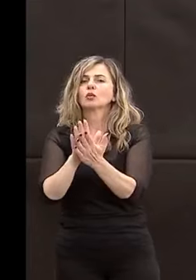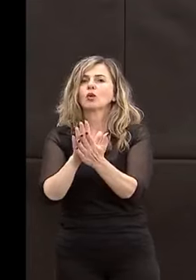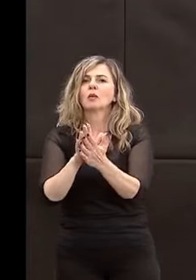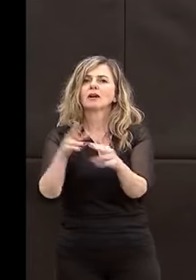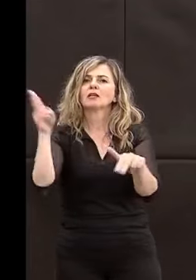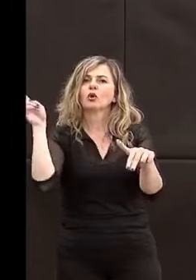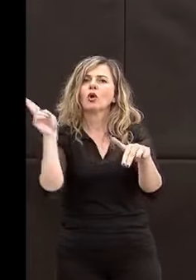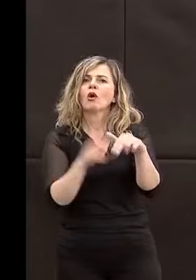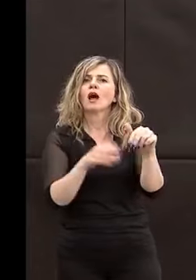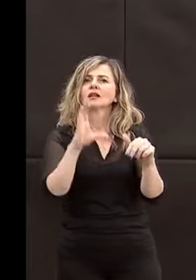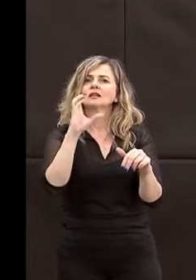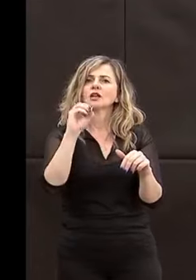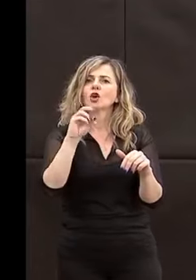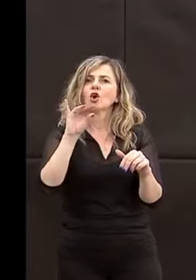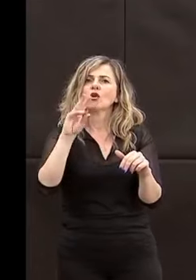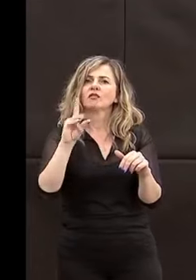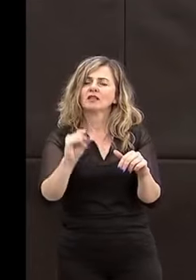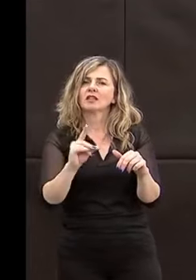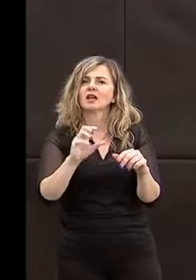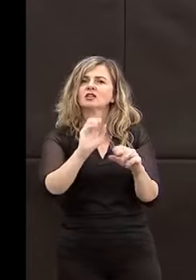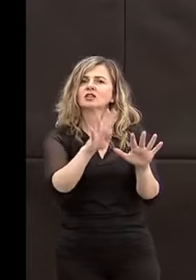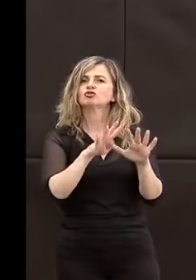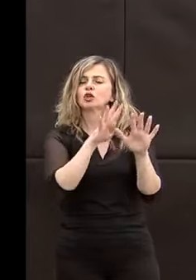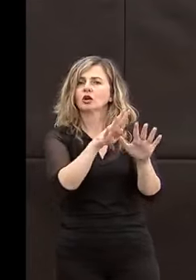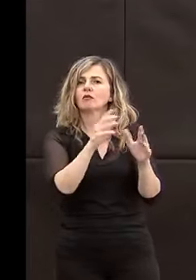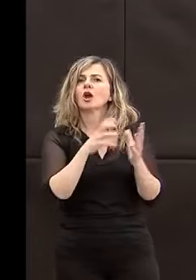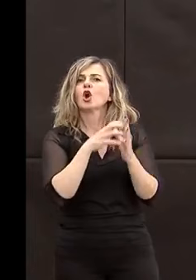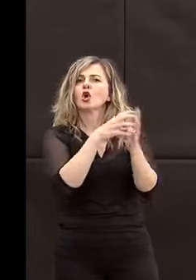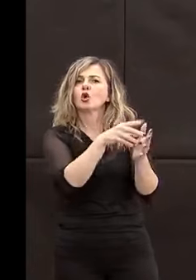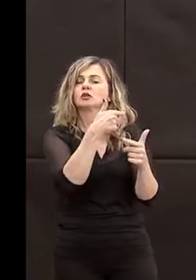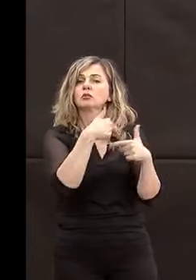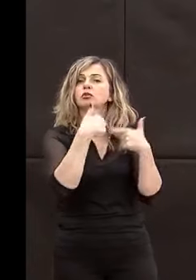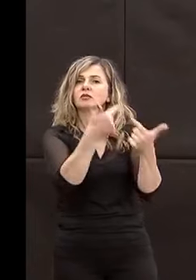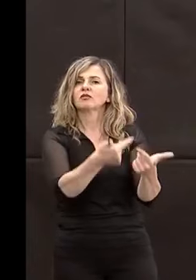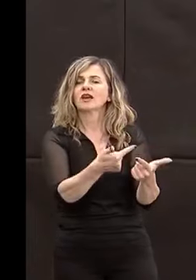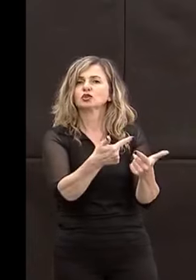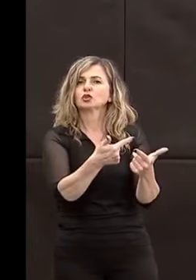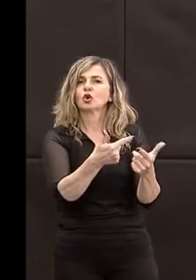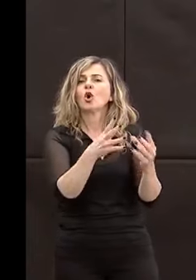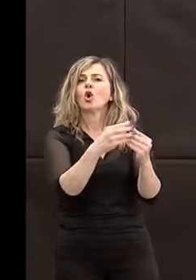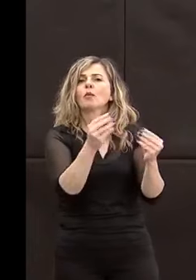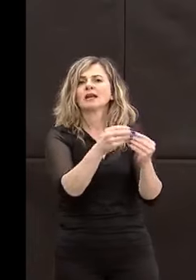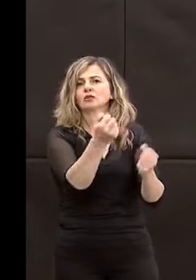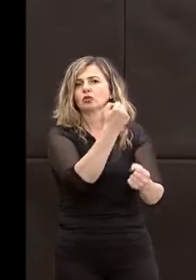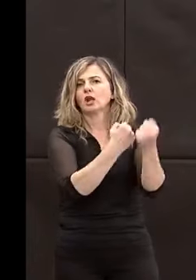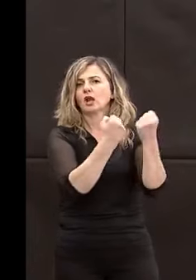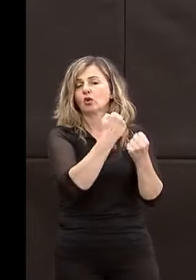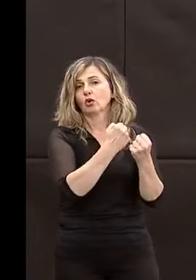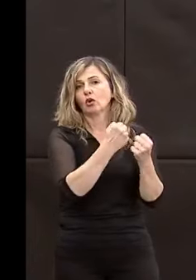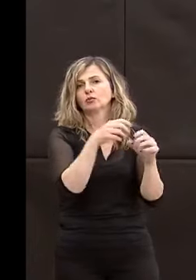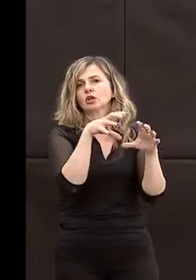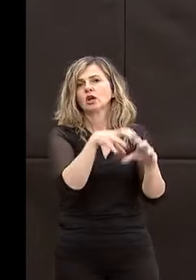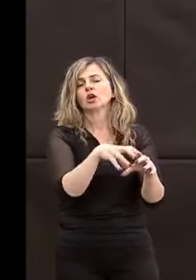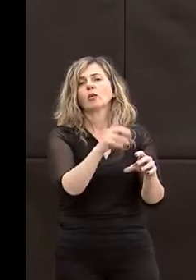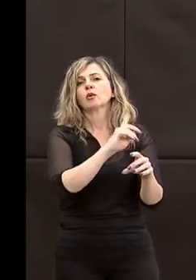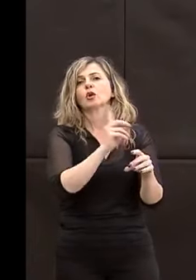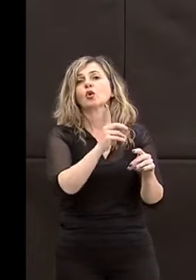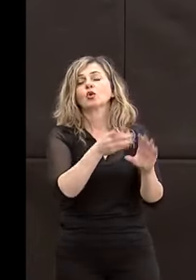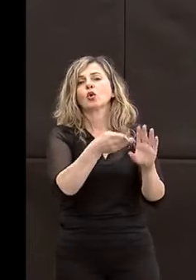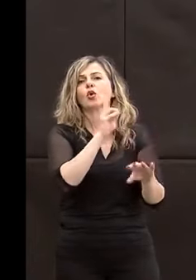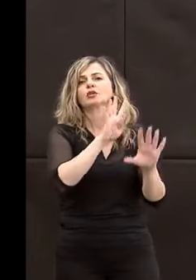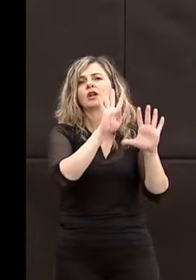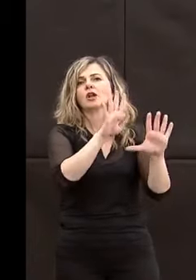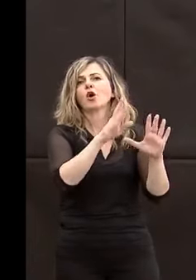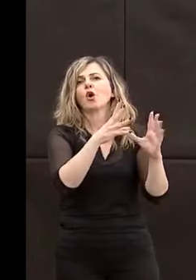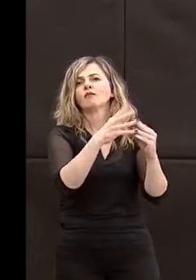v 19 sono contributi in favore degli operatori economici che occupano non più di 9 addetti ci